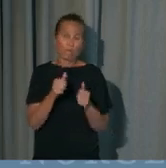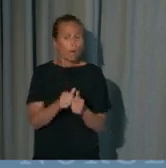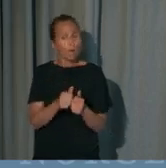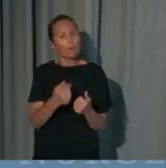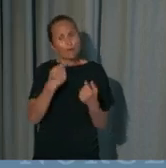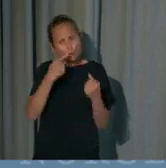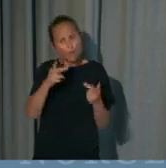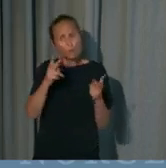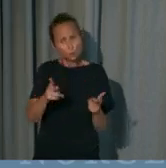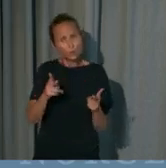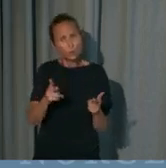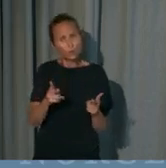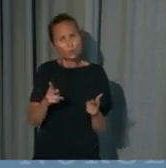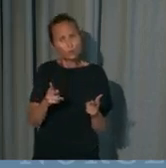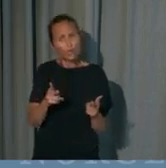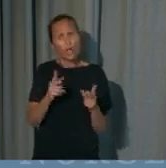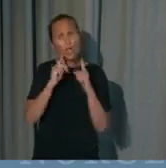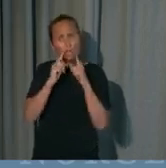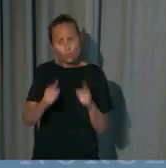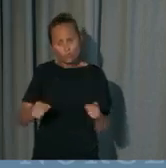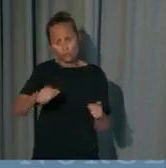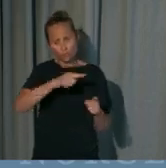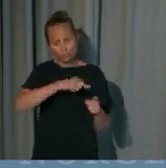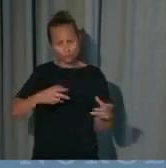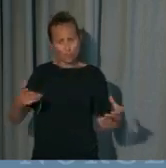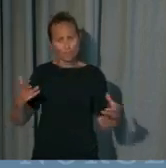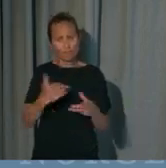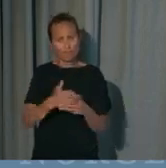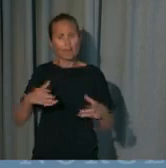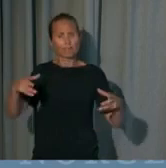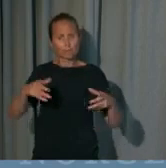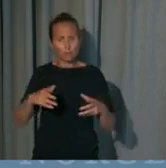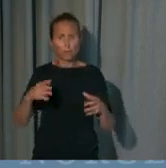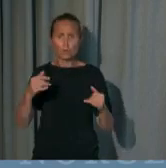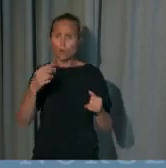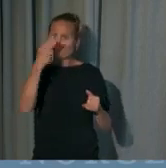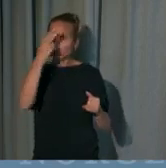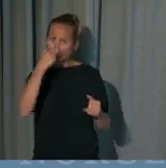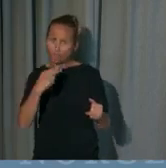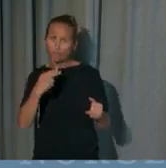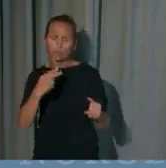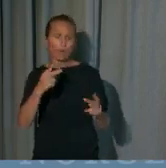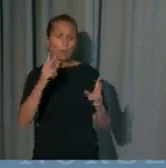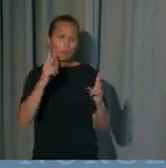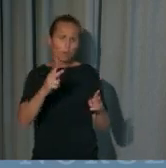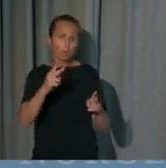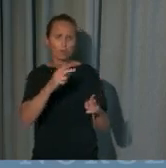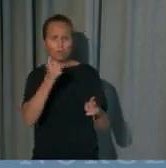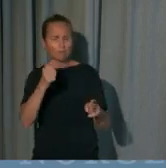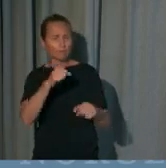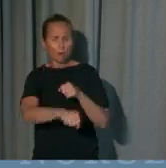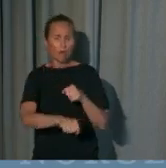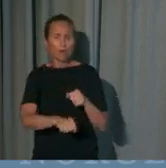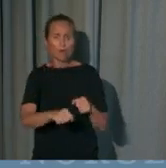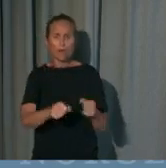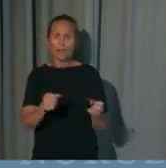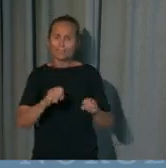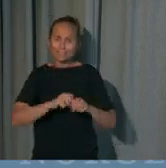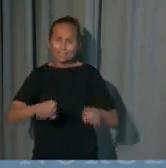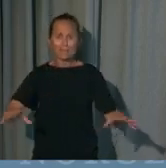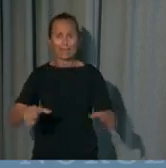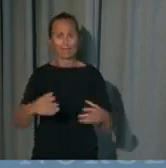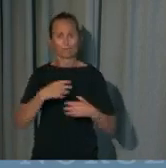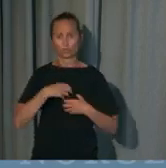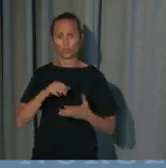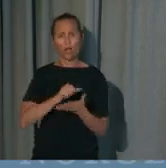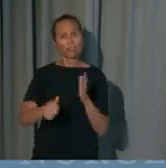også sagt det, at budskapet fra oss som fellesskap at de som prøver seg på dette, bruker vold, sprer frykt, de skal aldri vinne